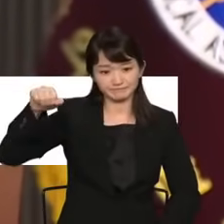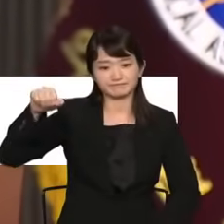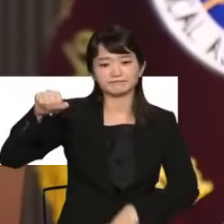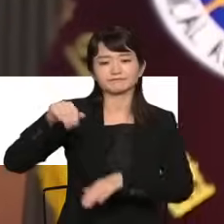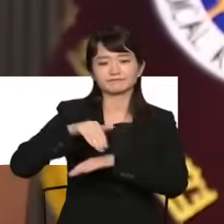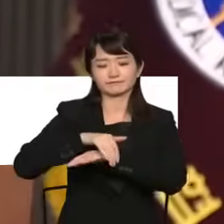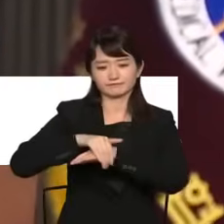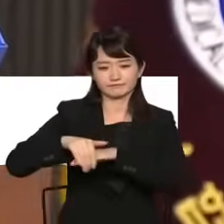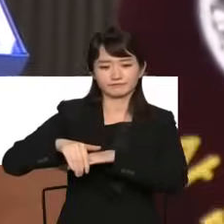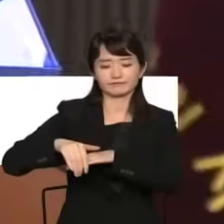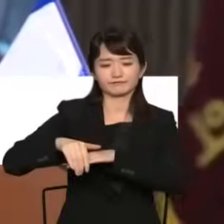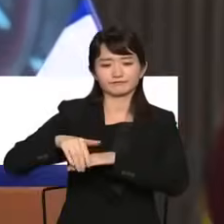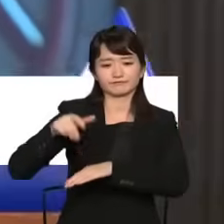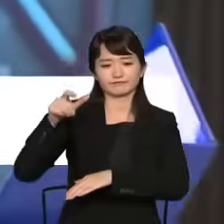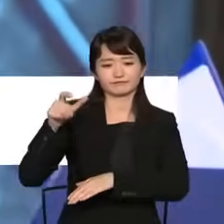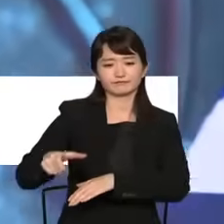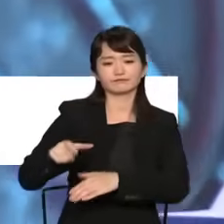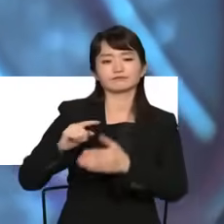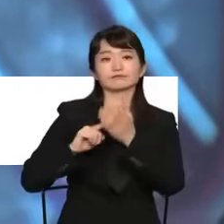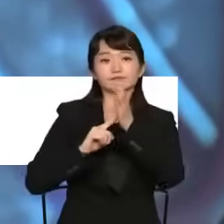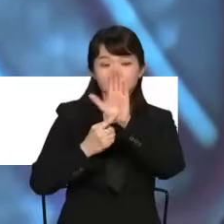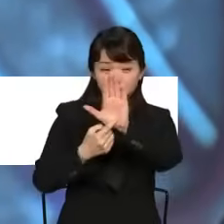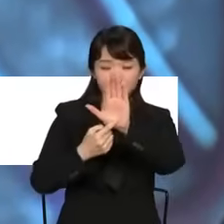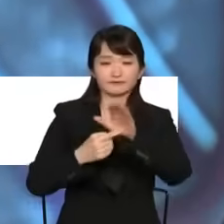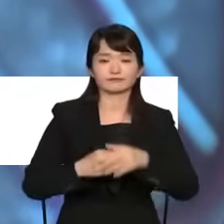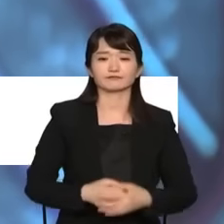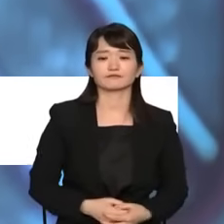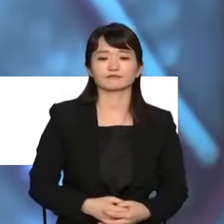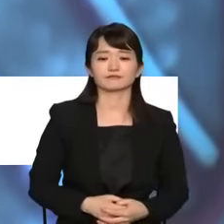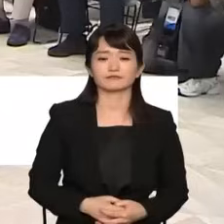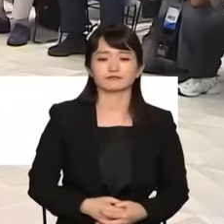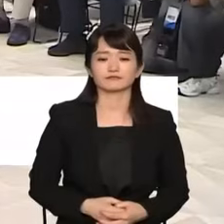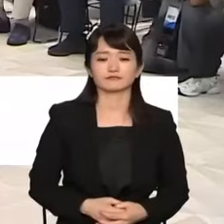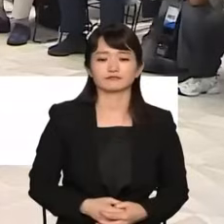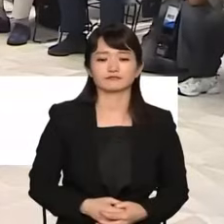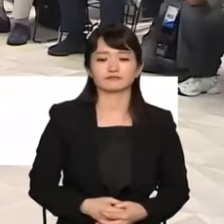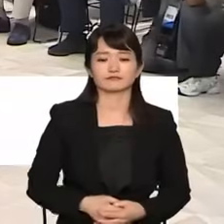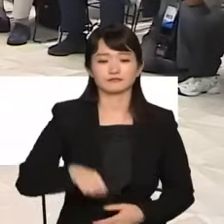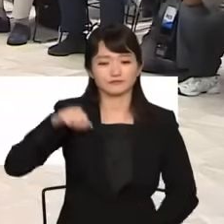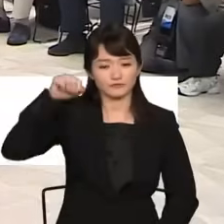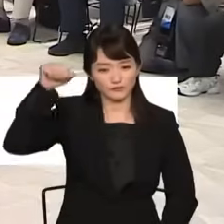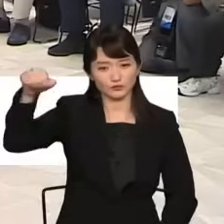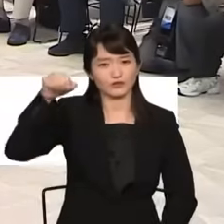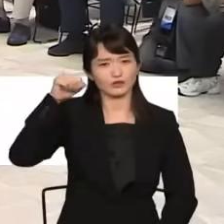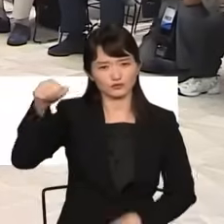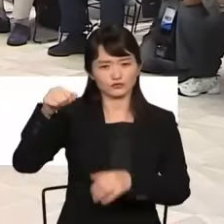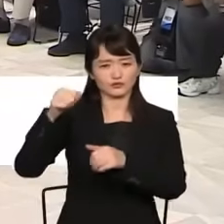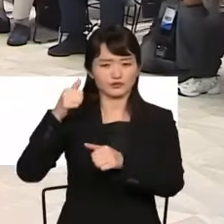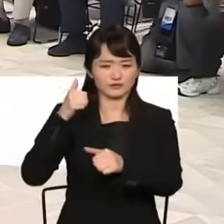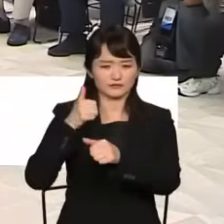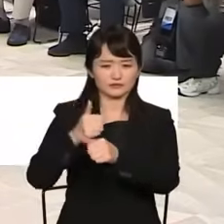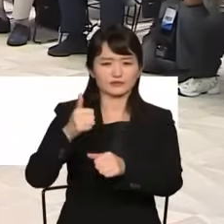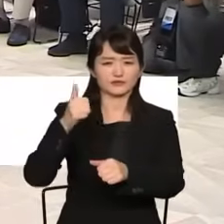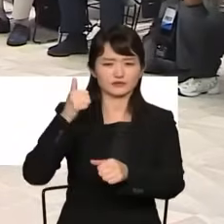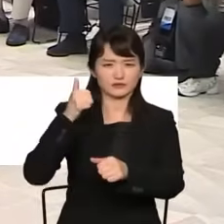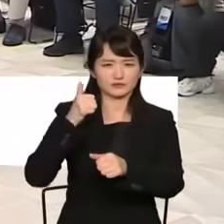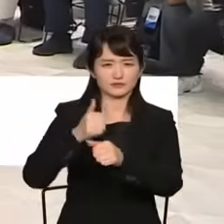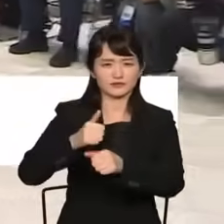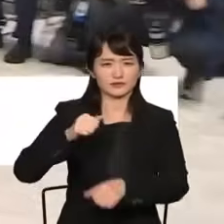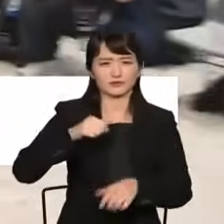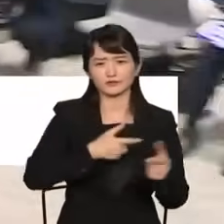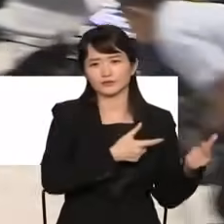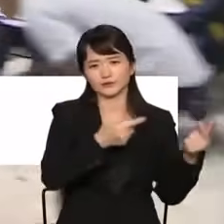전개해 나갈 것임을 강력하게 밝힌다. 투쟁! 투쟁! 승리!